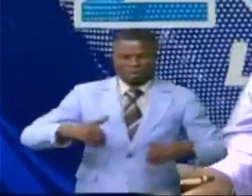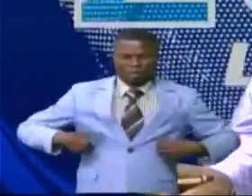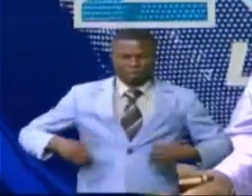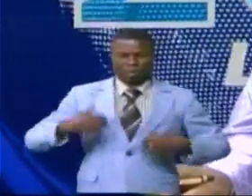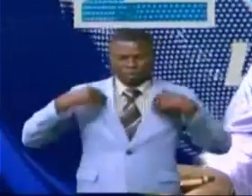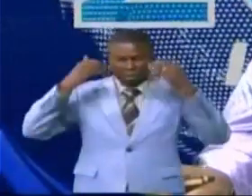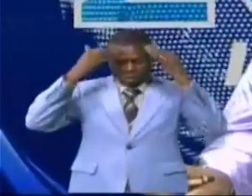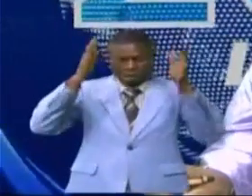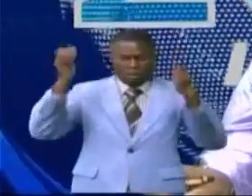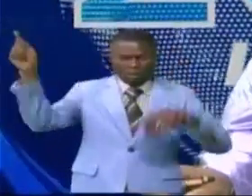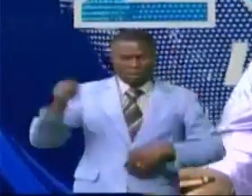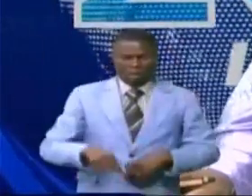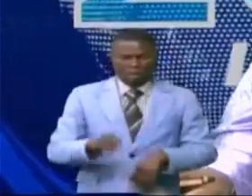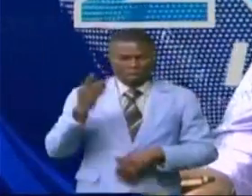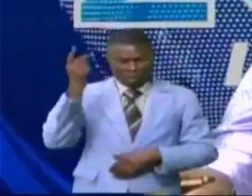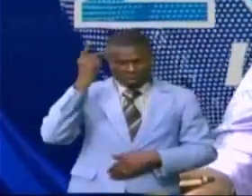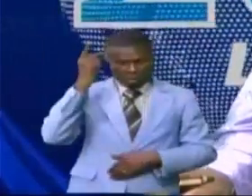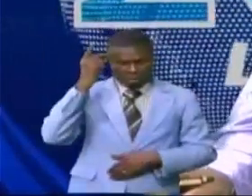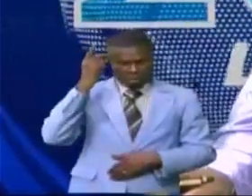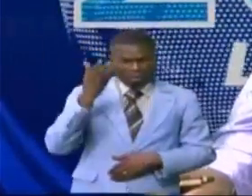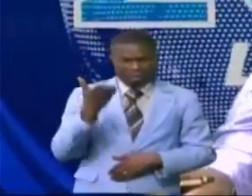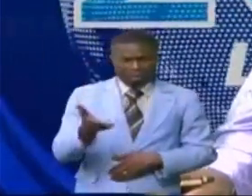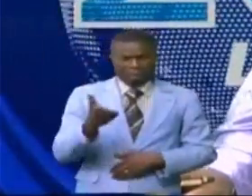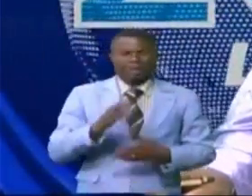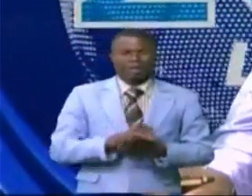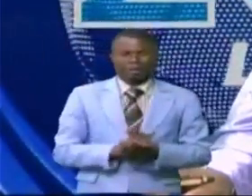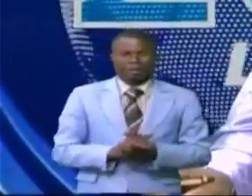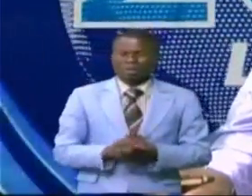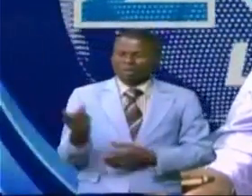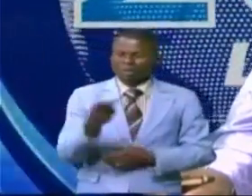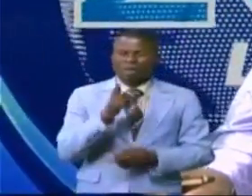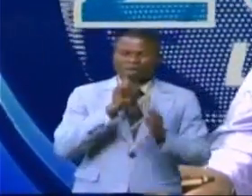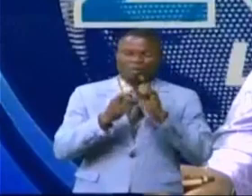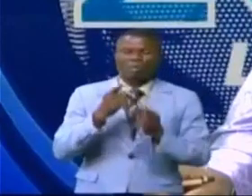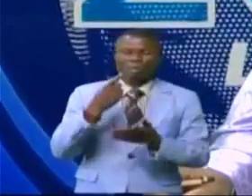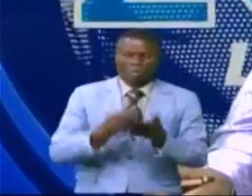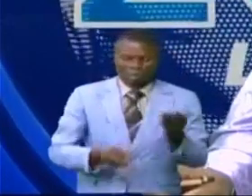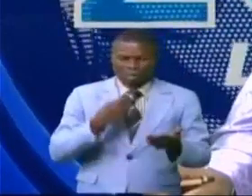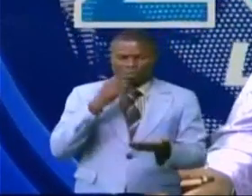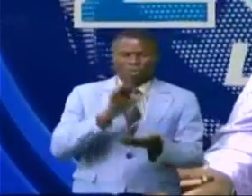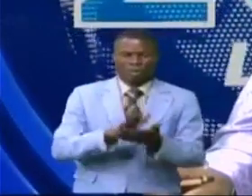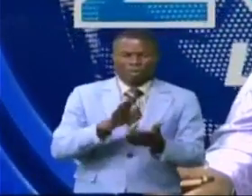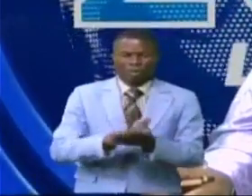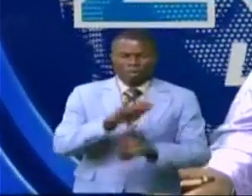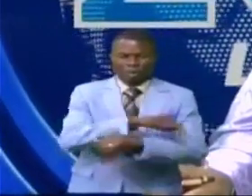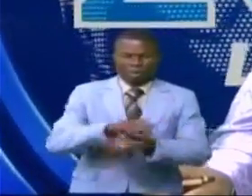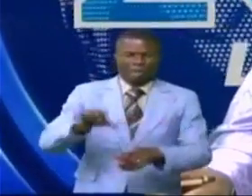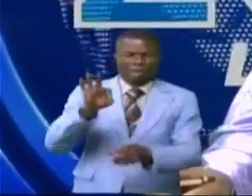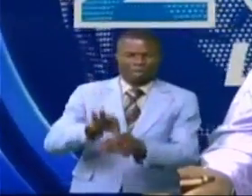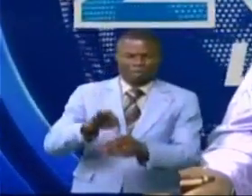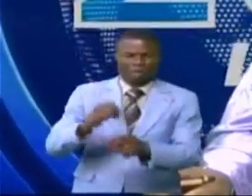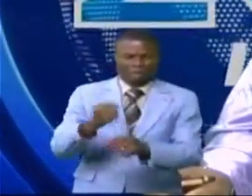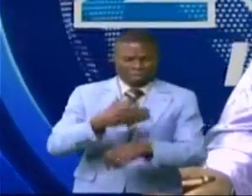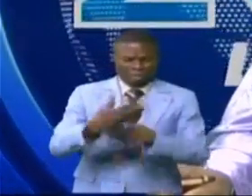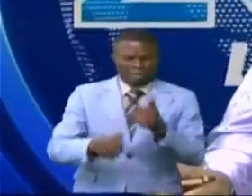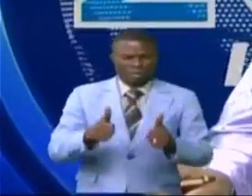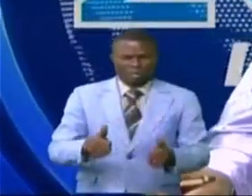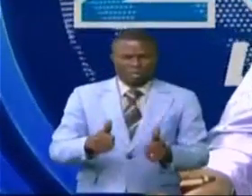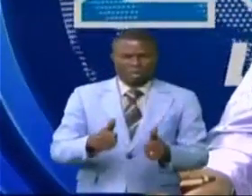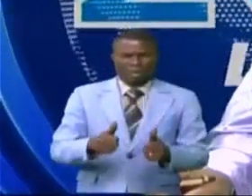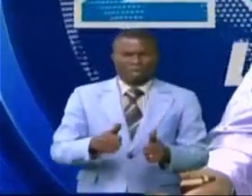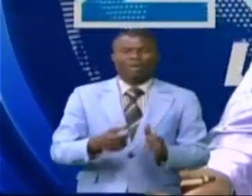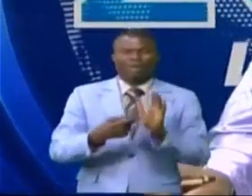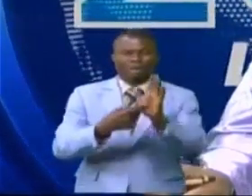accrédité à Kinshasa. Hicham El Mekwad a par la même occasion félicité la CENI pour tout le travail abattu qui